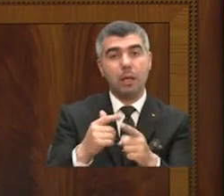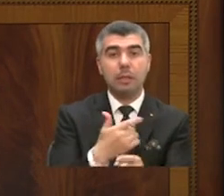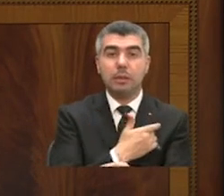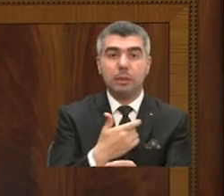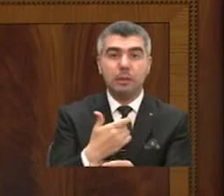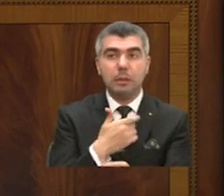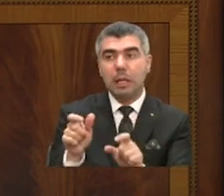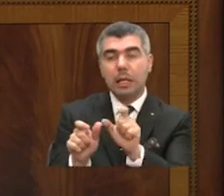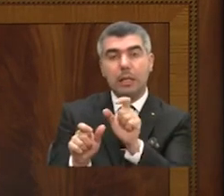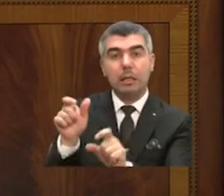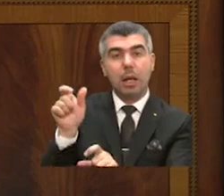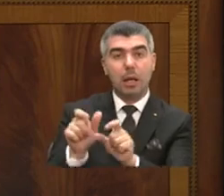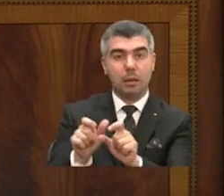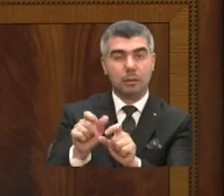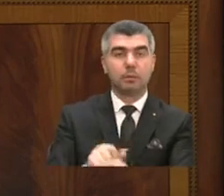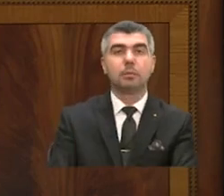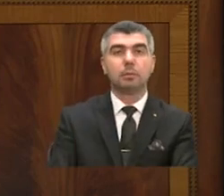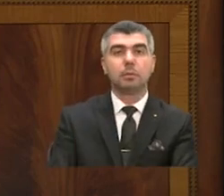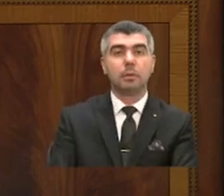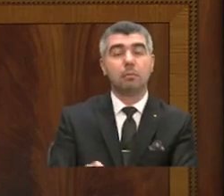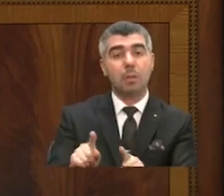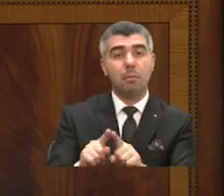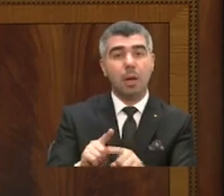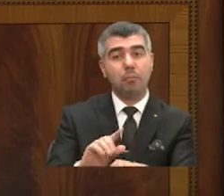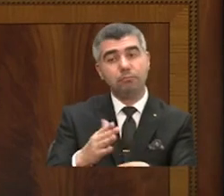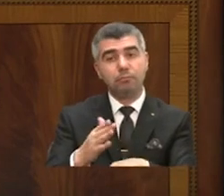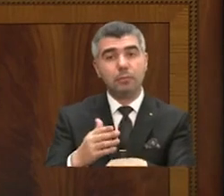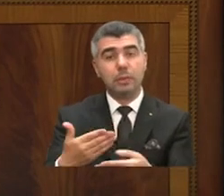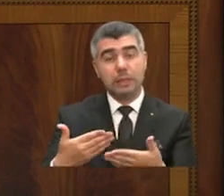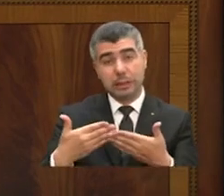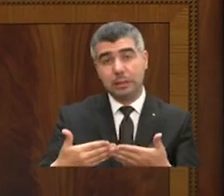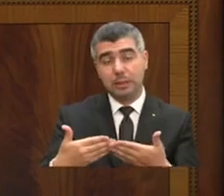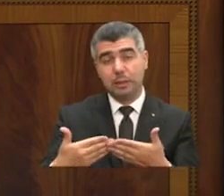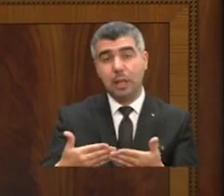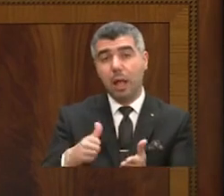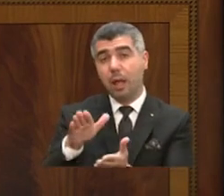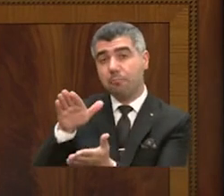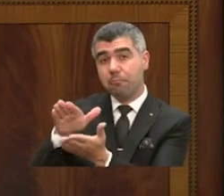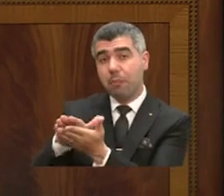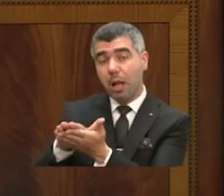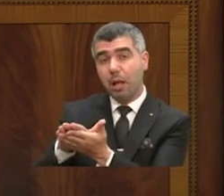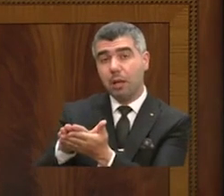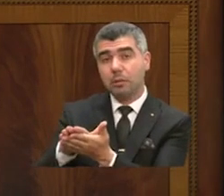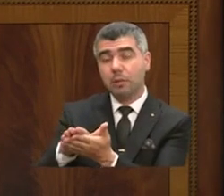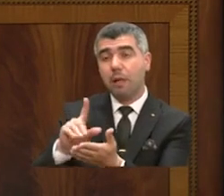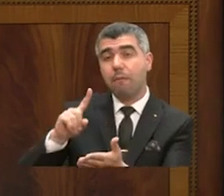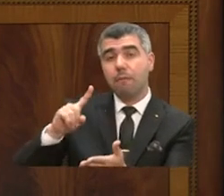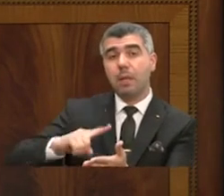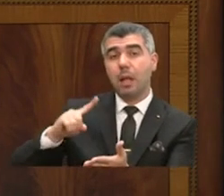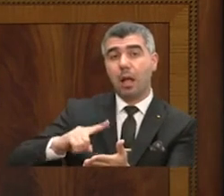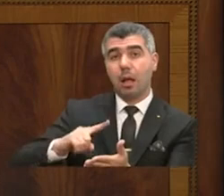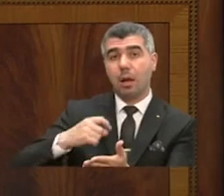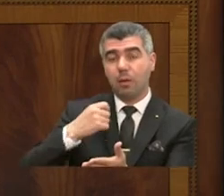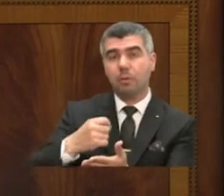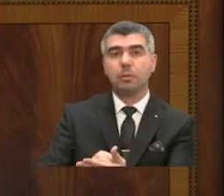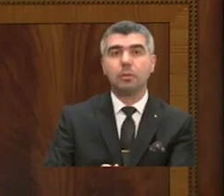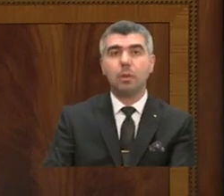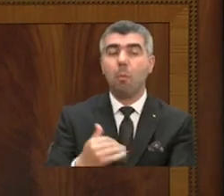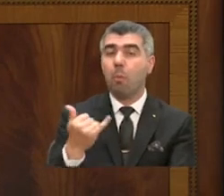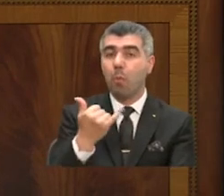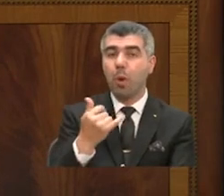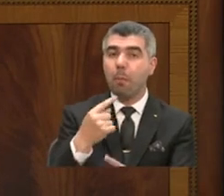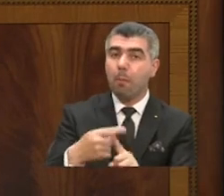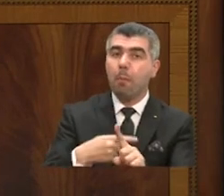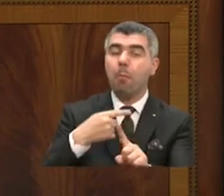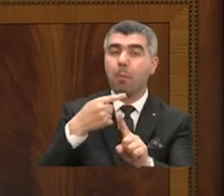المواطنين، وفي الوقت الذي لا يتجاوز فيه المخزون الاستراتيجي بضعة أيام، سنعمل على كذلك